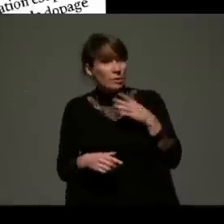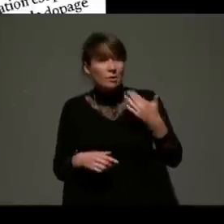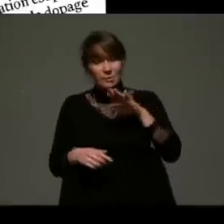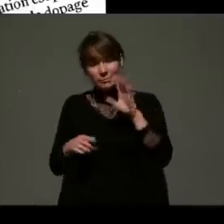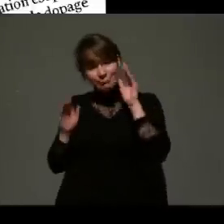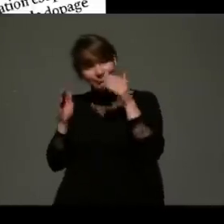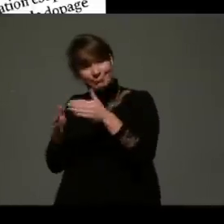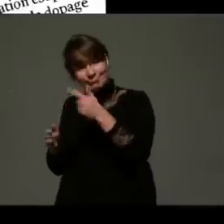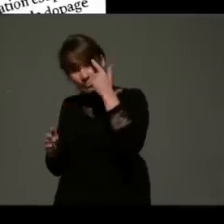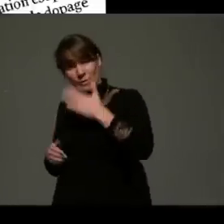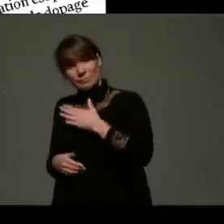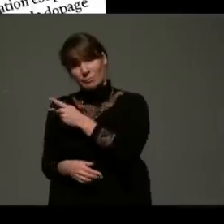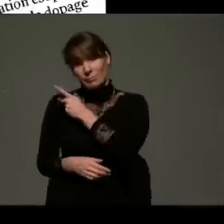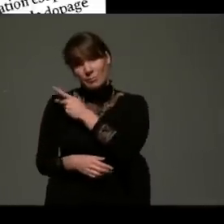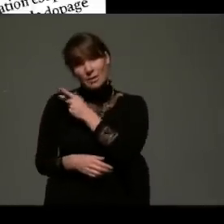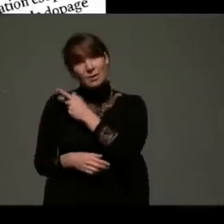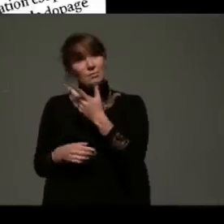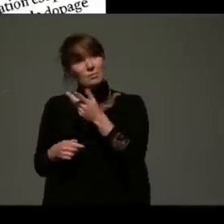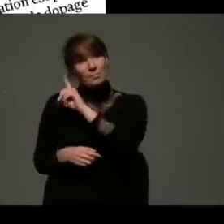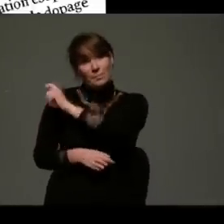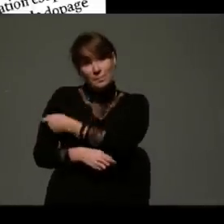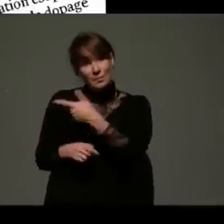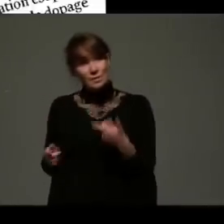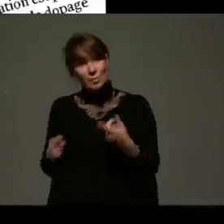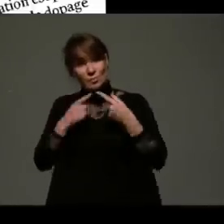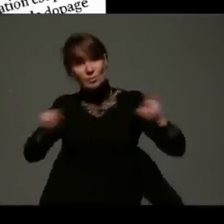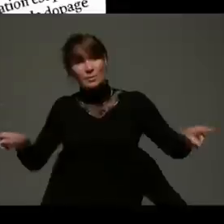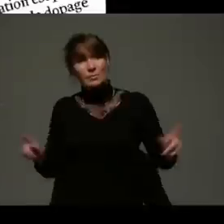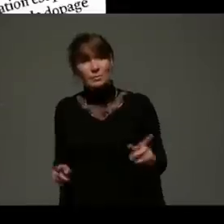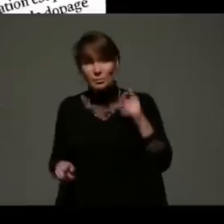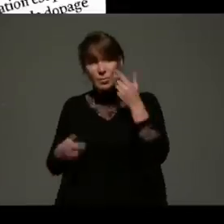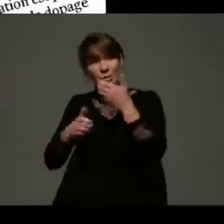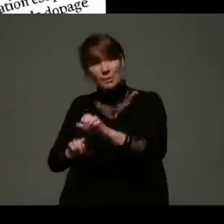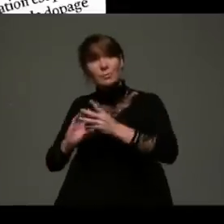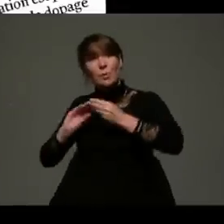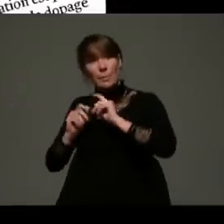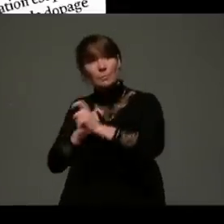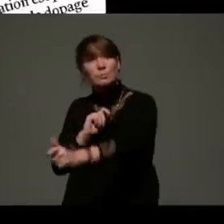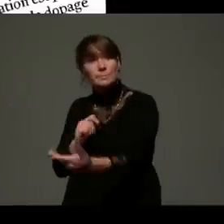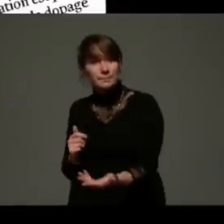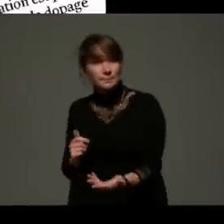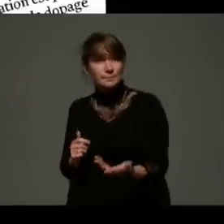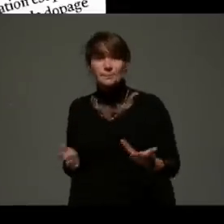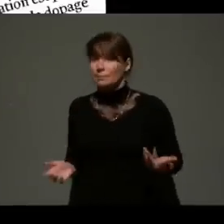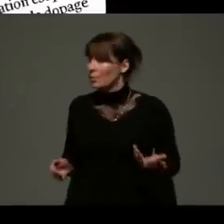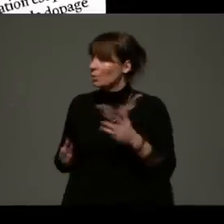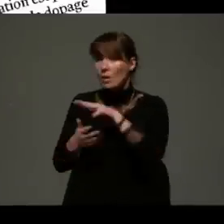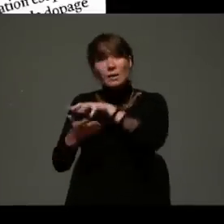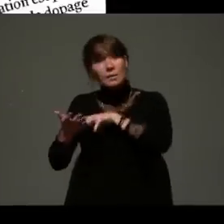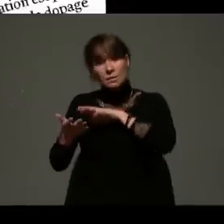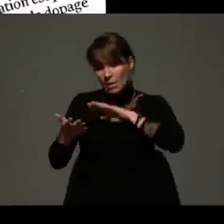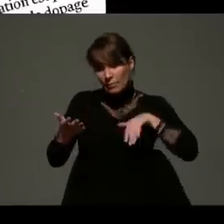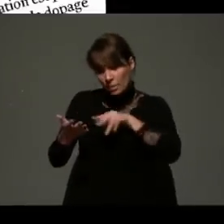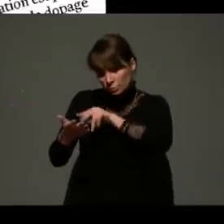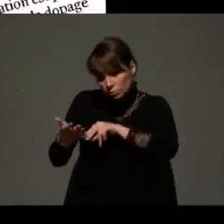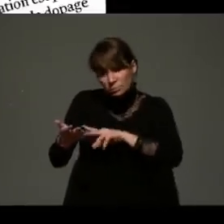du sport. Et au contraire, ça doit éviter ce genre de problème. Par contre, je participe totalement à la fin de cet article, où notamment, il